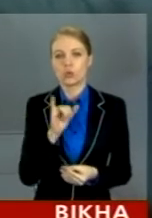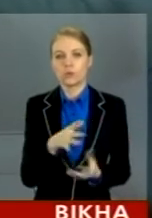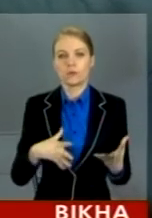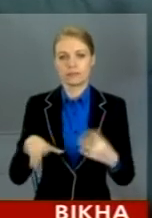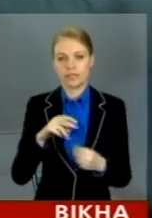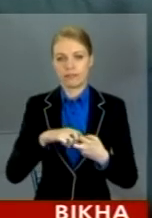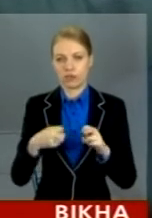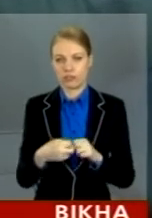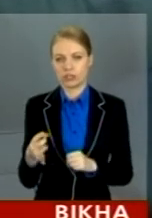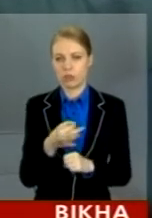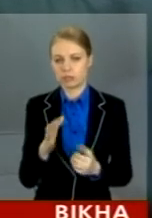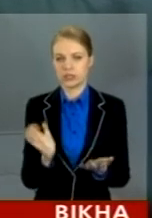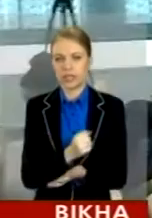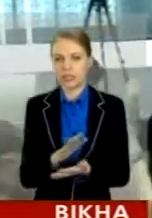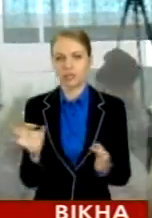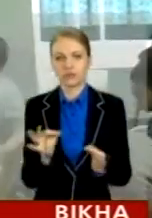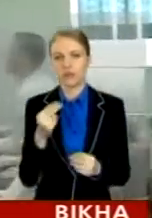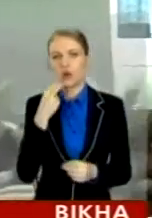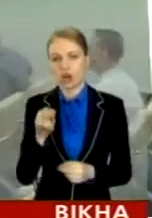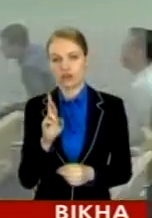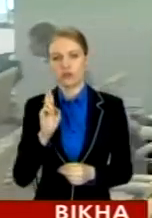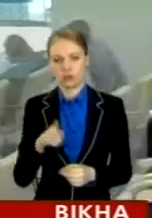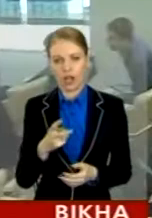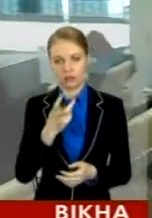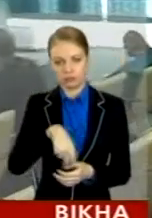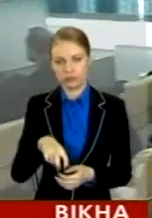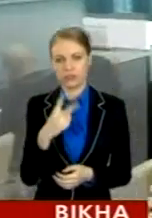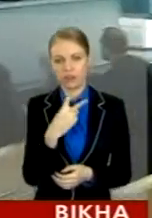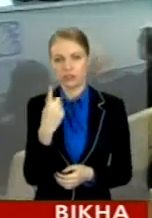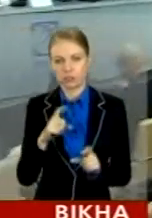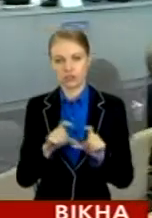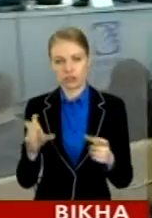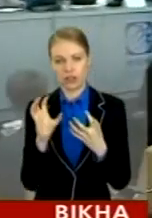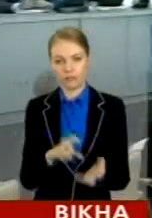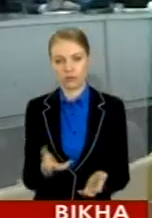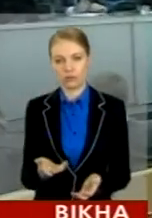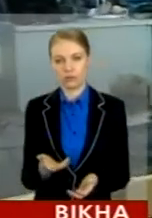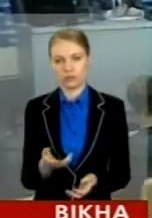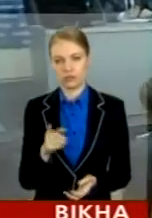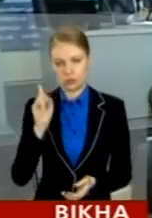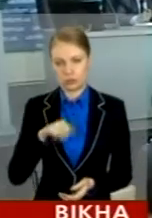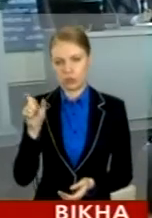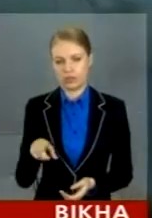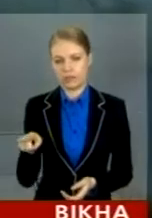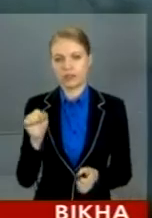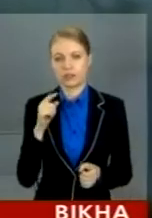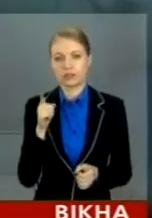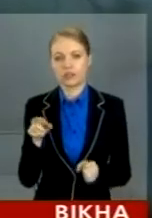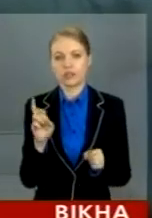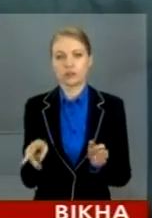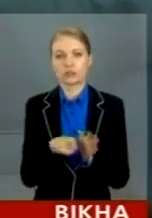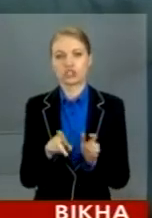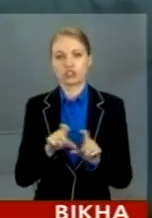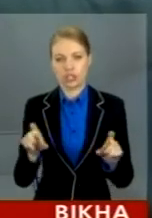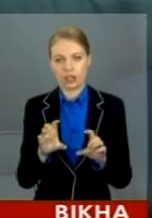івано-франківської області не знайшов нічого кращого як мобілізувати 21 шкільний автобус скотина він їх посадив у шкільні автобуси